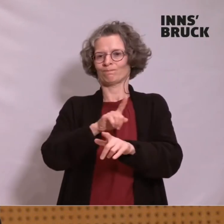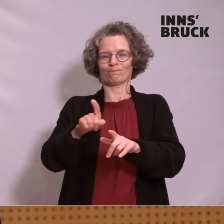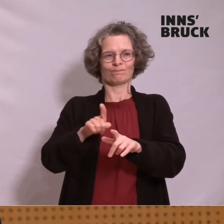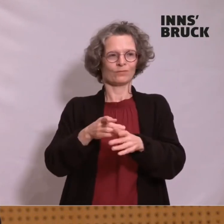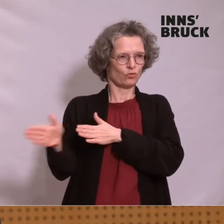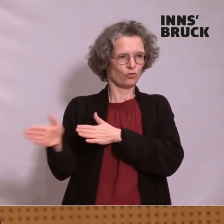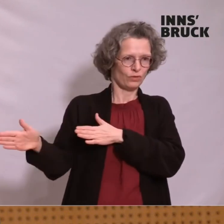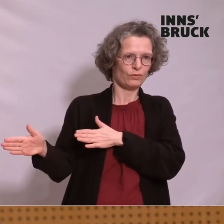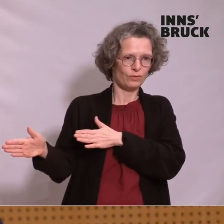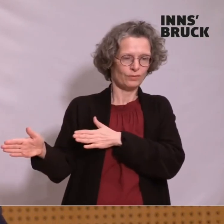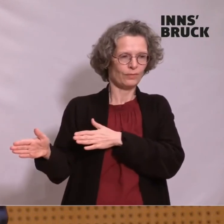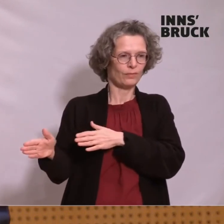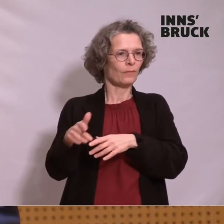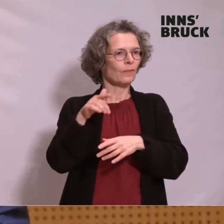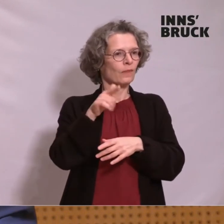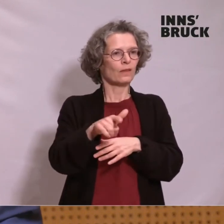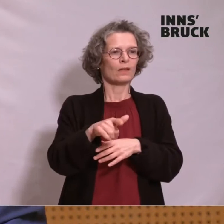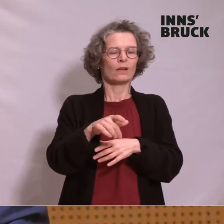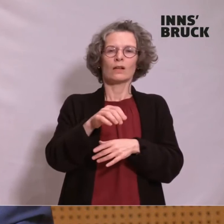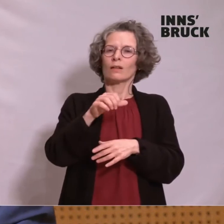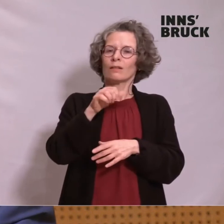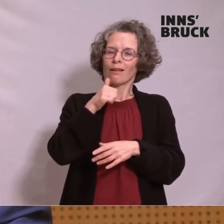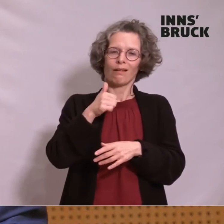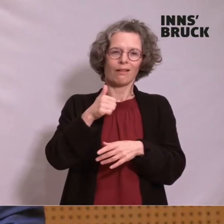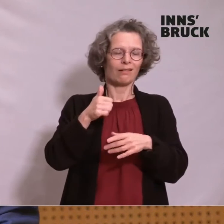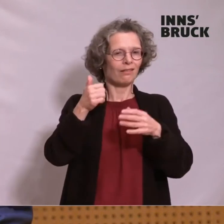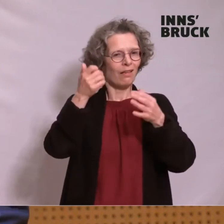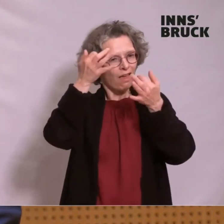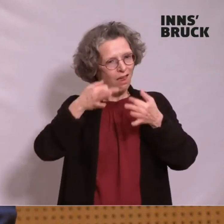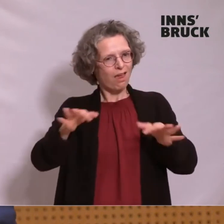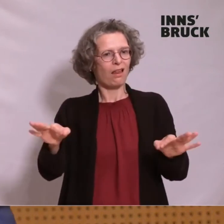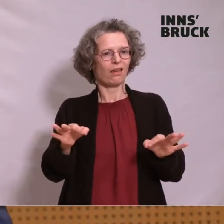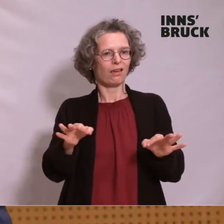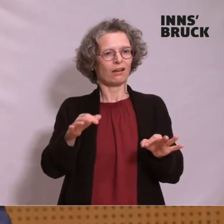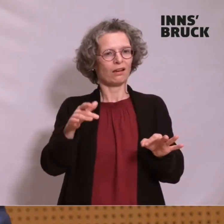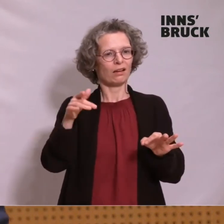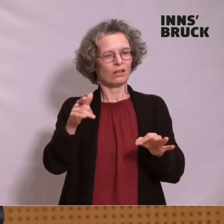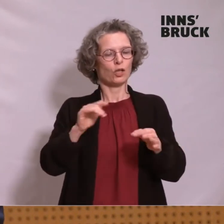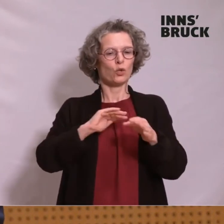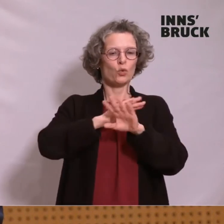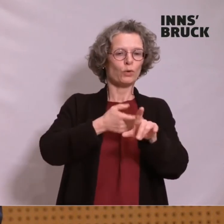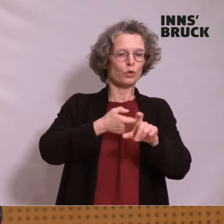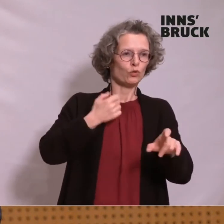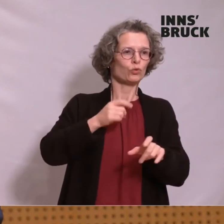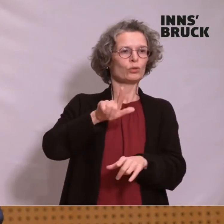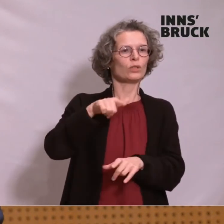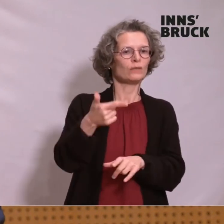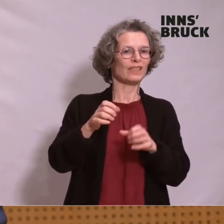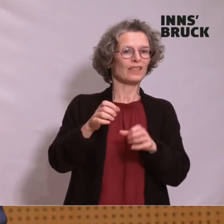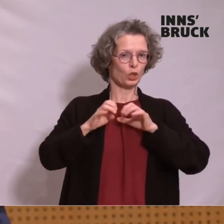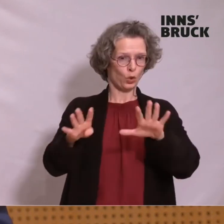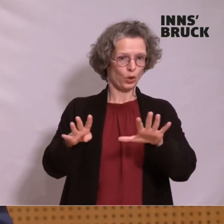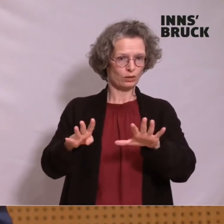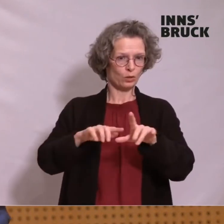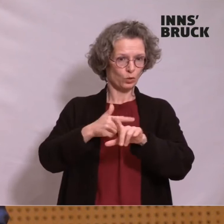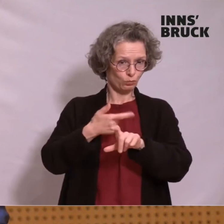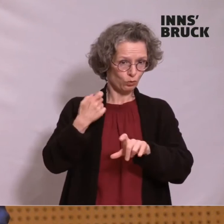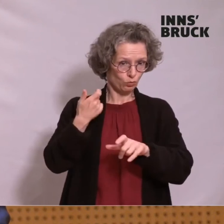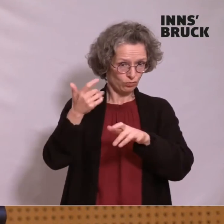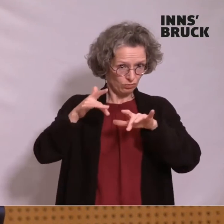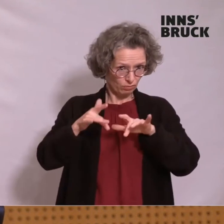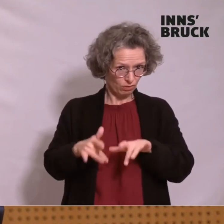Es ist keinesfalls ehrlich, den sehr erfreulichen Überschuss des Jahres 2019 trotz eines